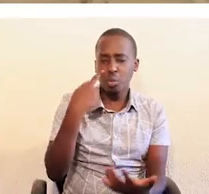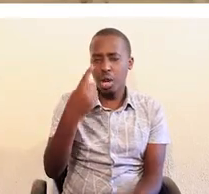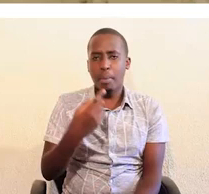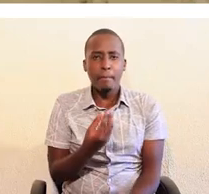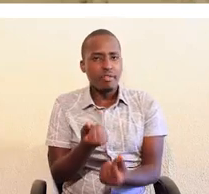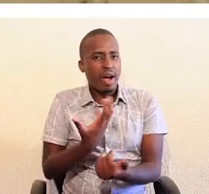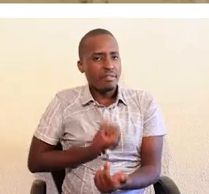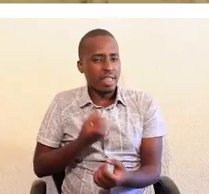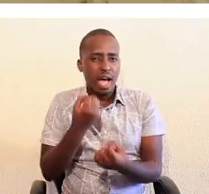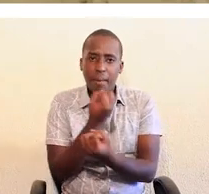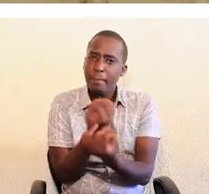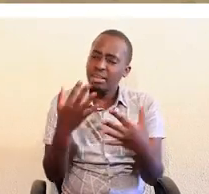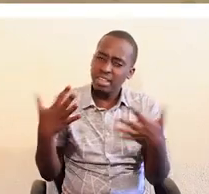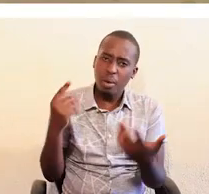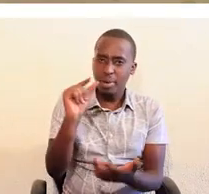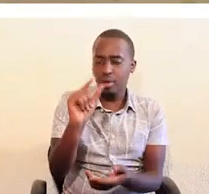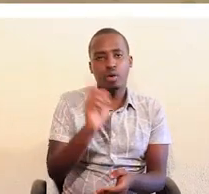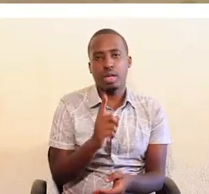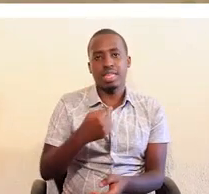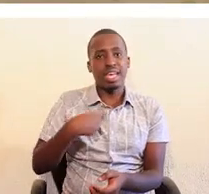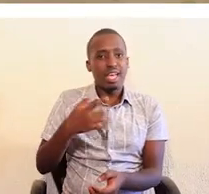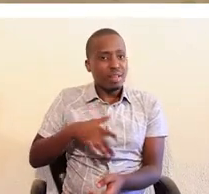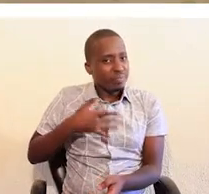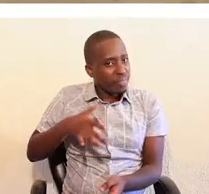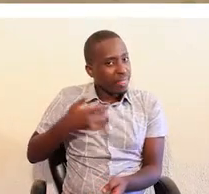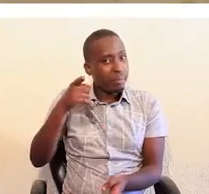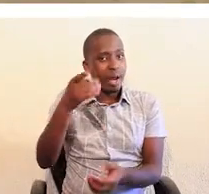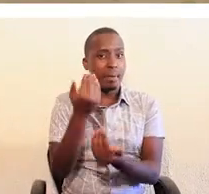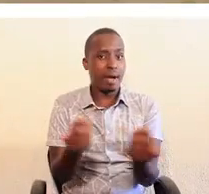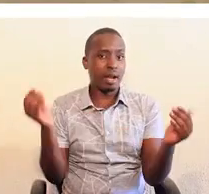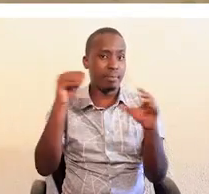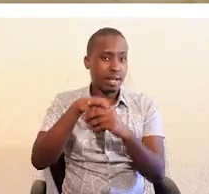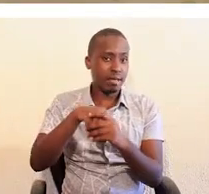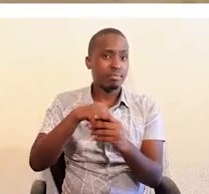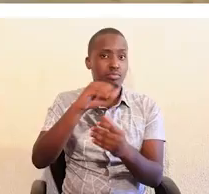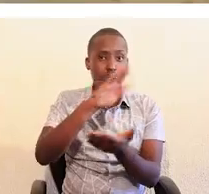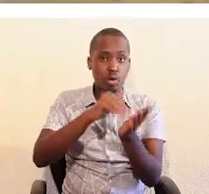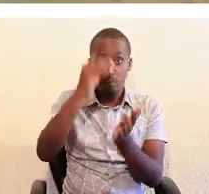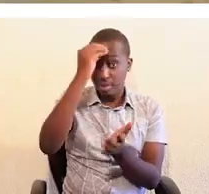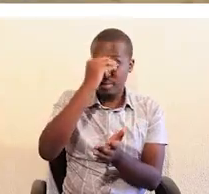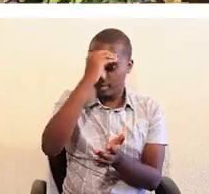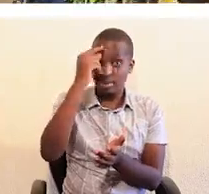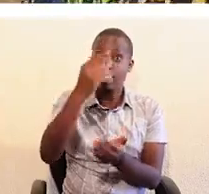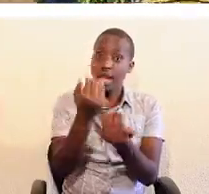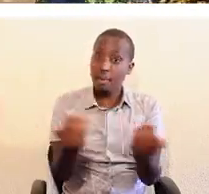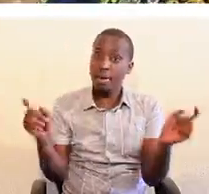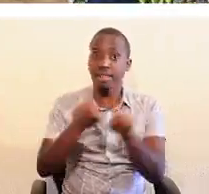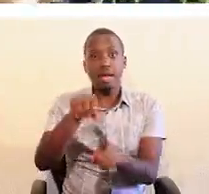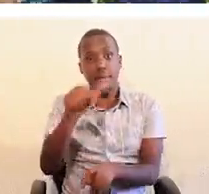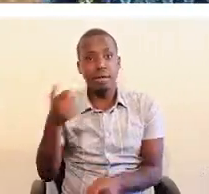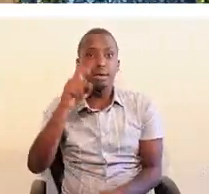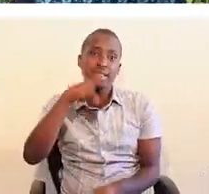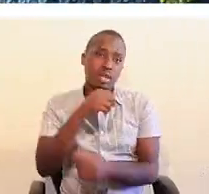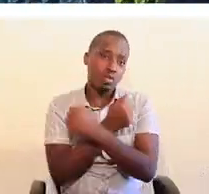ku mutungo mfite ahubwo njye numvishije bari abana bari mu bigo by'imfubyi ari abana nk'abandi